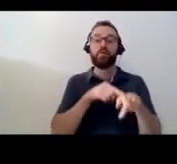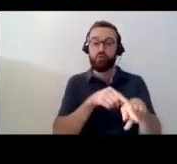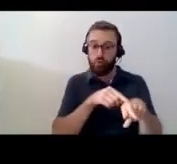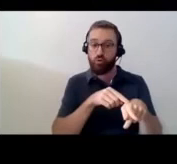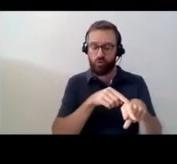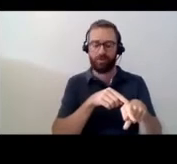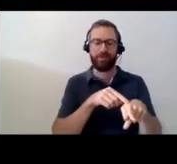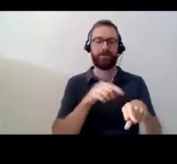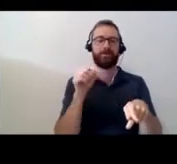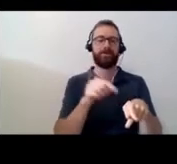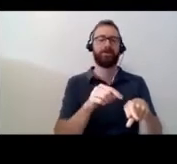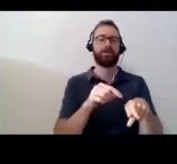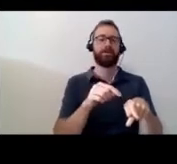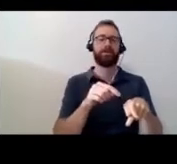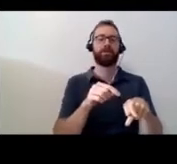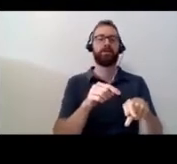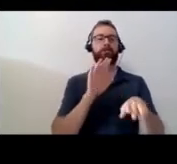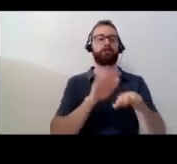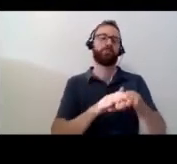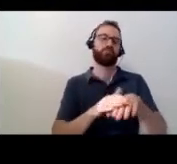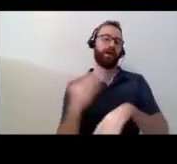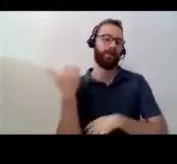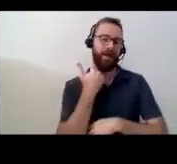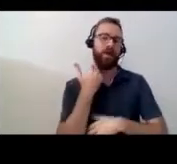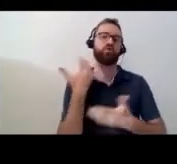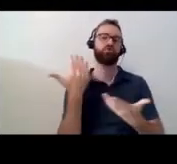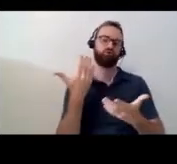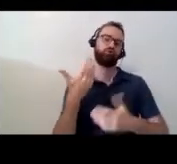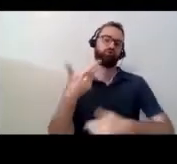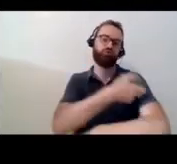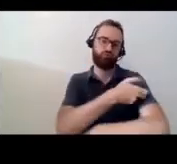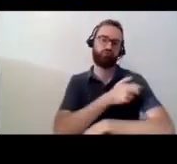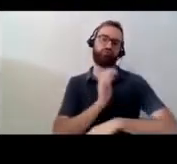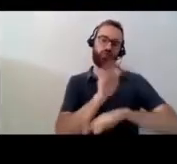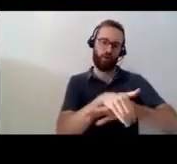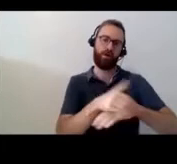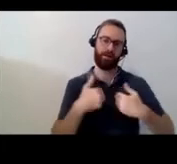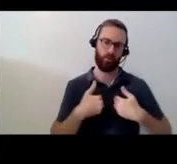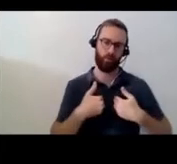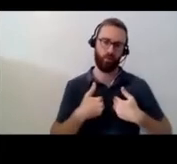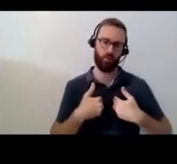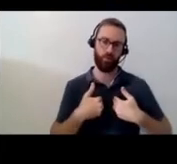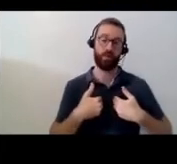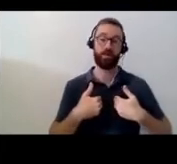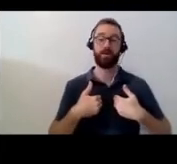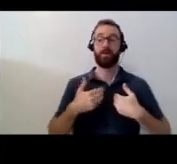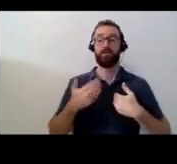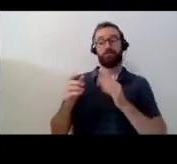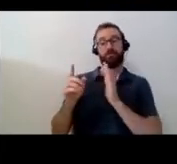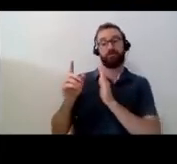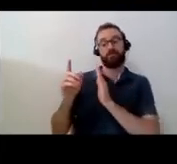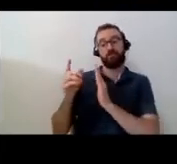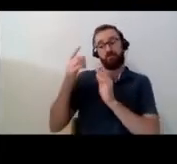parler de l'abattage et de l'euthanasie des animaux. Donc, bon, clairement, l'intention législative, c'était d'aménager